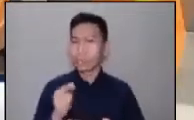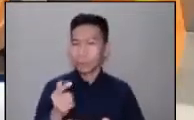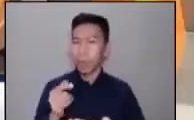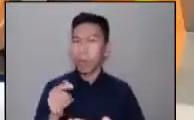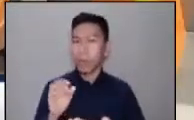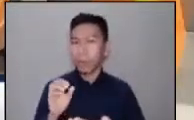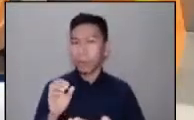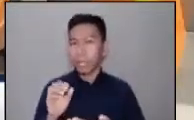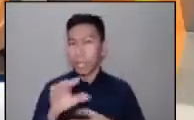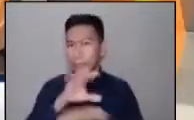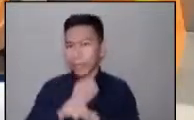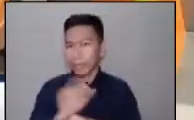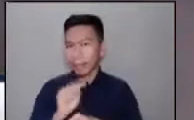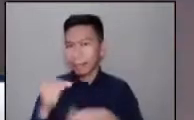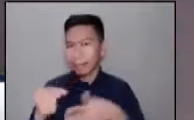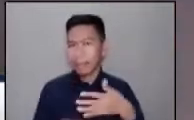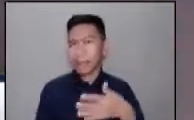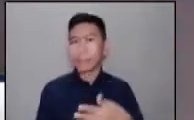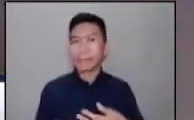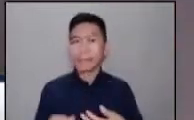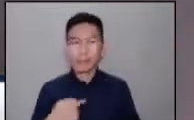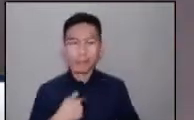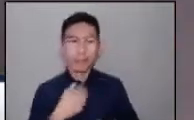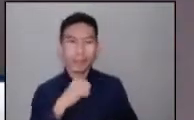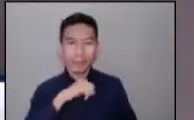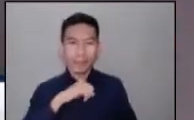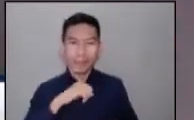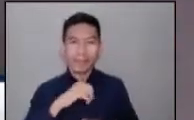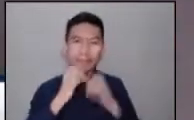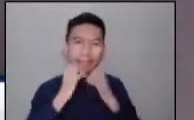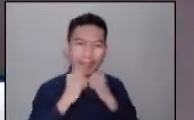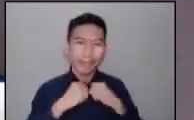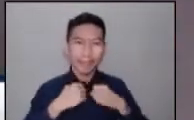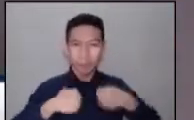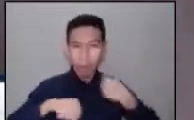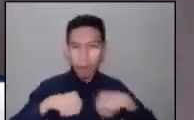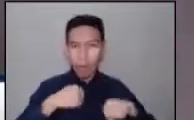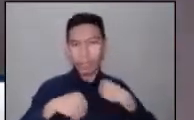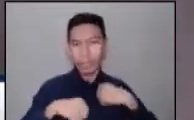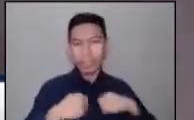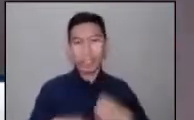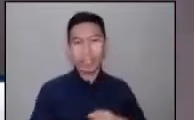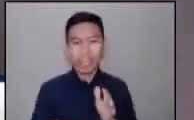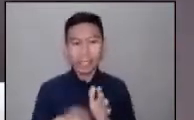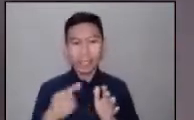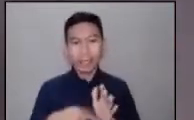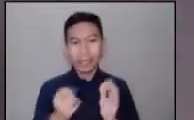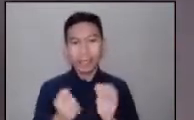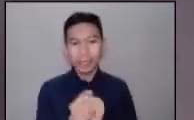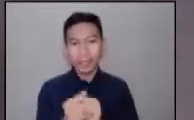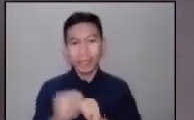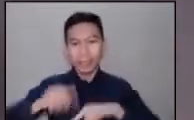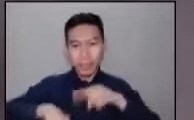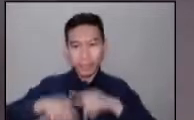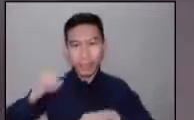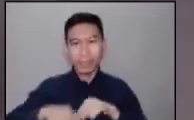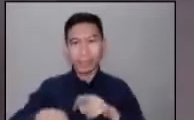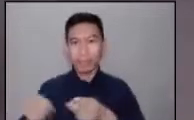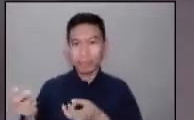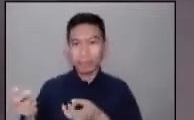Sports po. Minsan naman po, nakikisama din ako sa mga friends ko mag-skateboard o